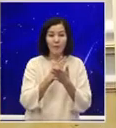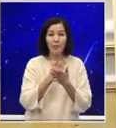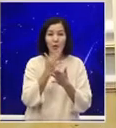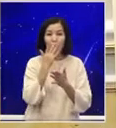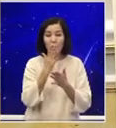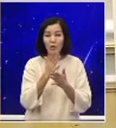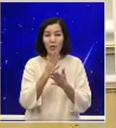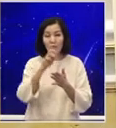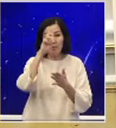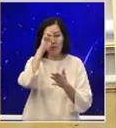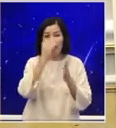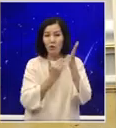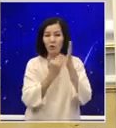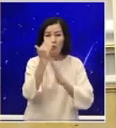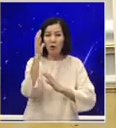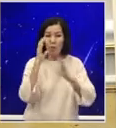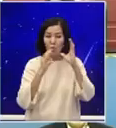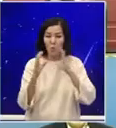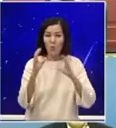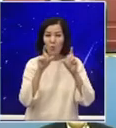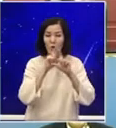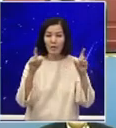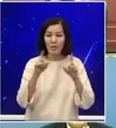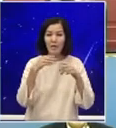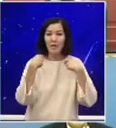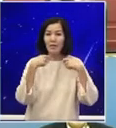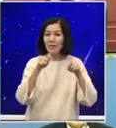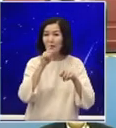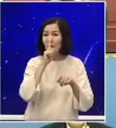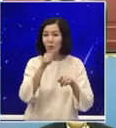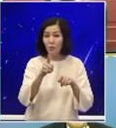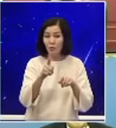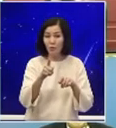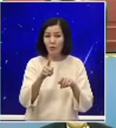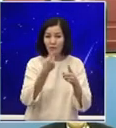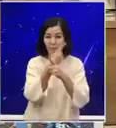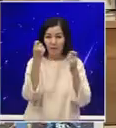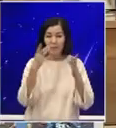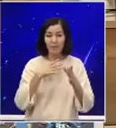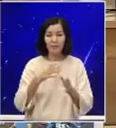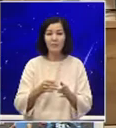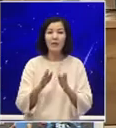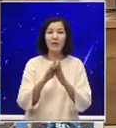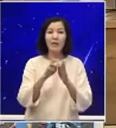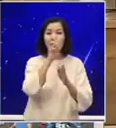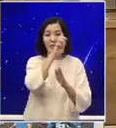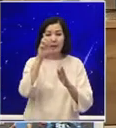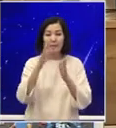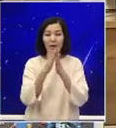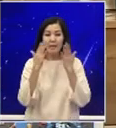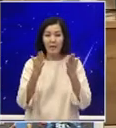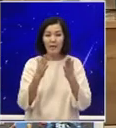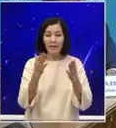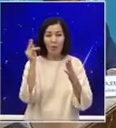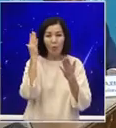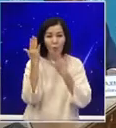және мемлекеттік жоғары оқу орындары сатылмайтыны жөнінде мәлімдеймін. Кітапханалардың жағдайы оқу